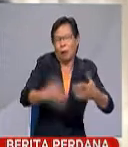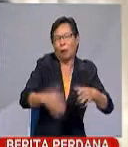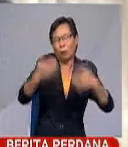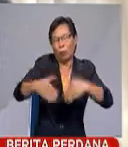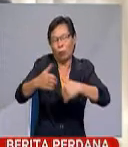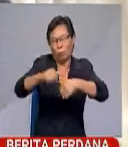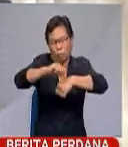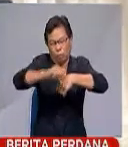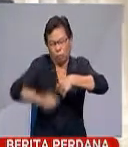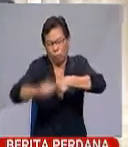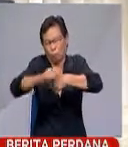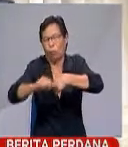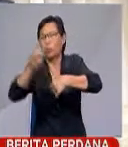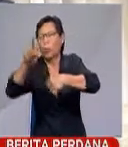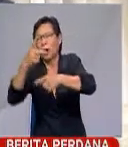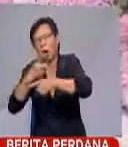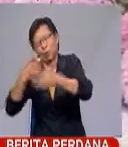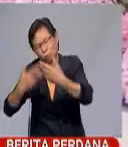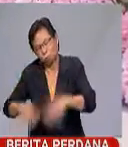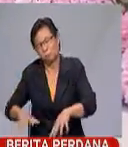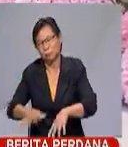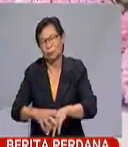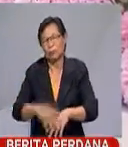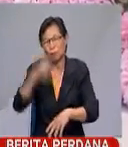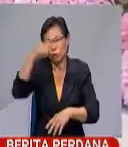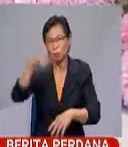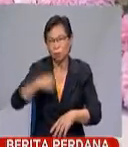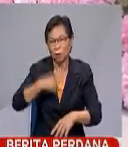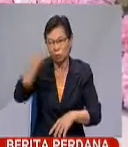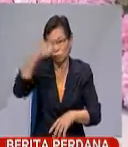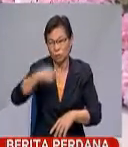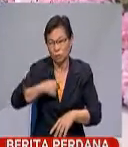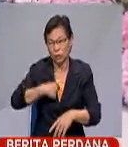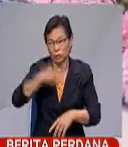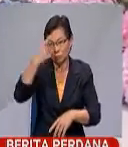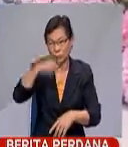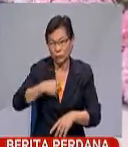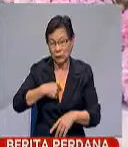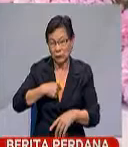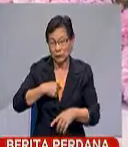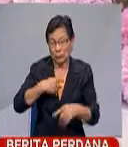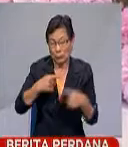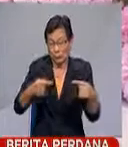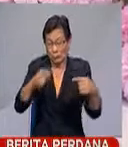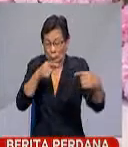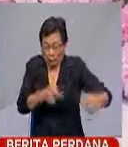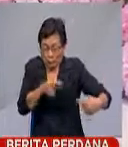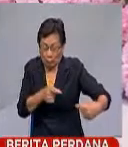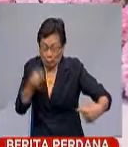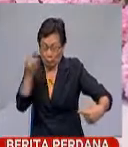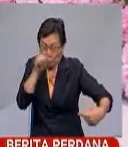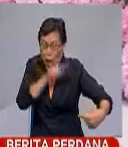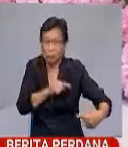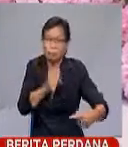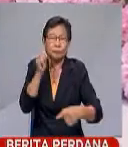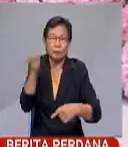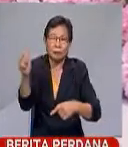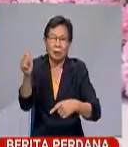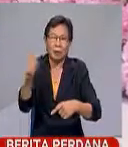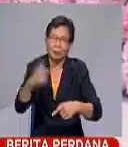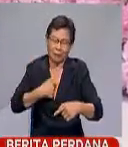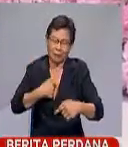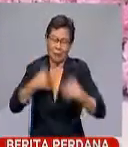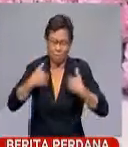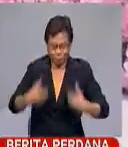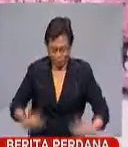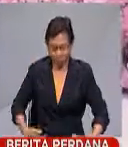menjalani dua kali pembedahan. Untuk bagi saingan yang sangat sengit tu, maybe itu terpulang dengan condition saya